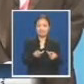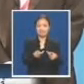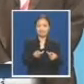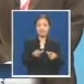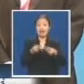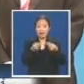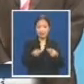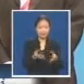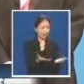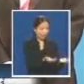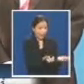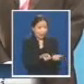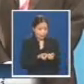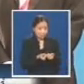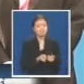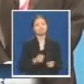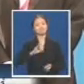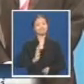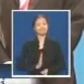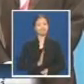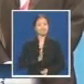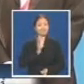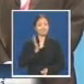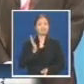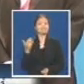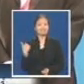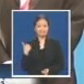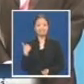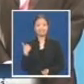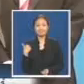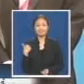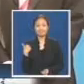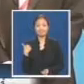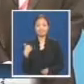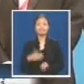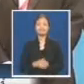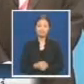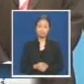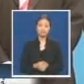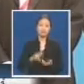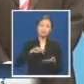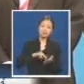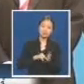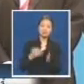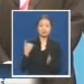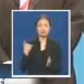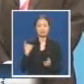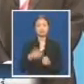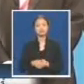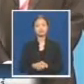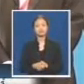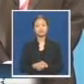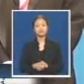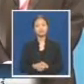มีศักดิ์ศรีซึ่งตรงนี้มีความหมายแล้วก็มีคุณค่าไม่น้อยไปกว่าการที่เราบอกว่าเร